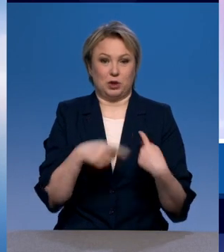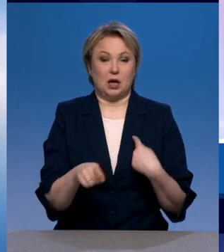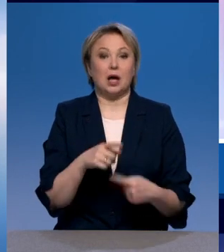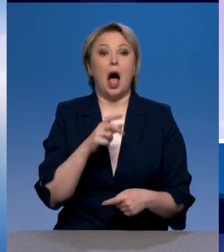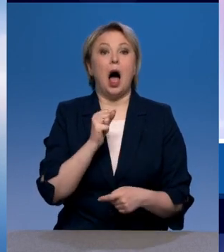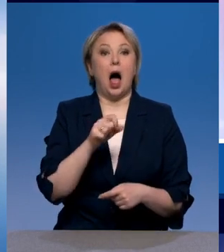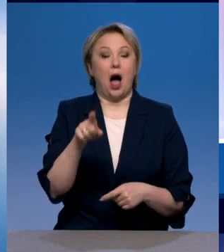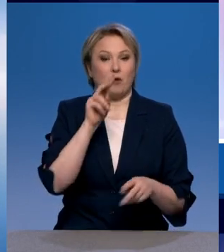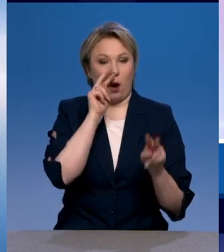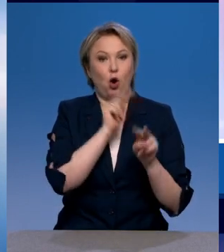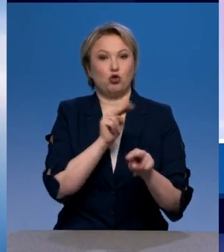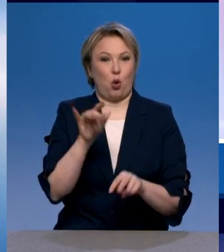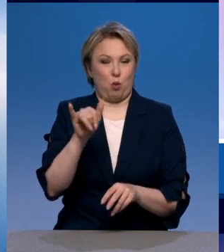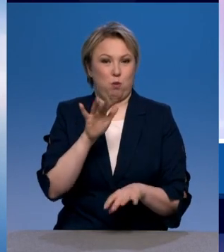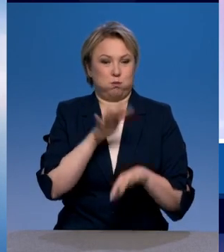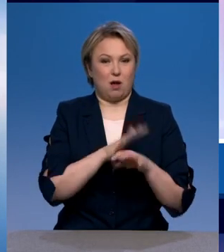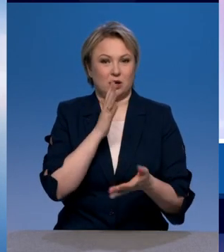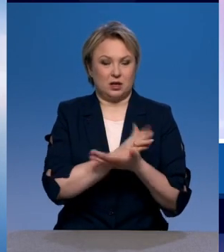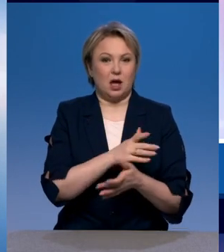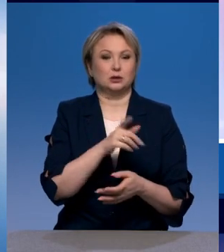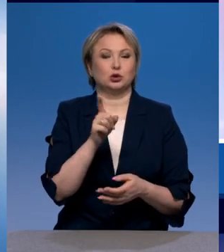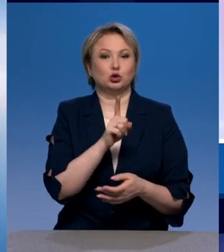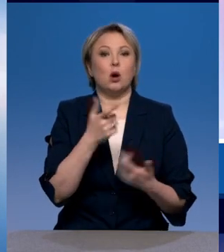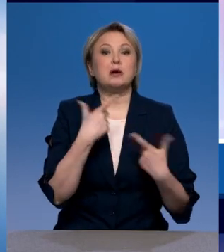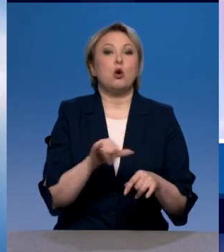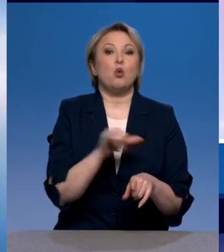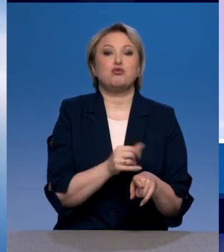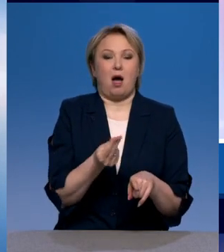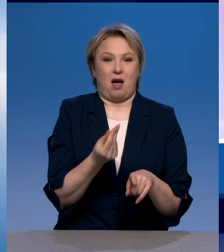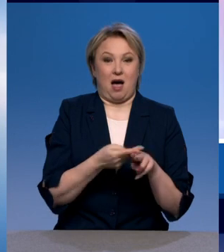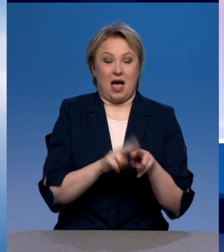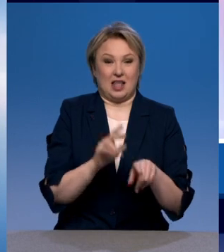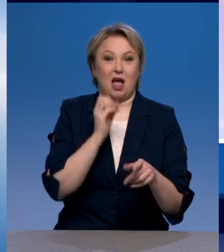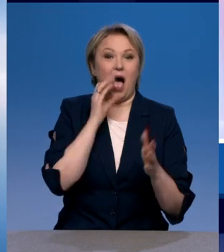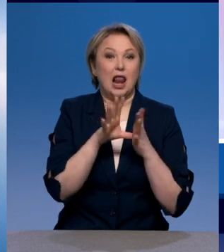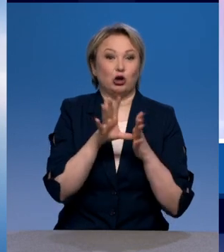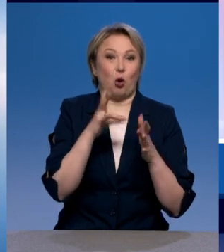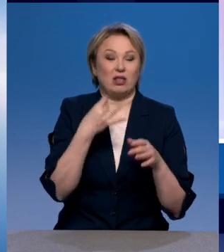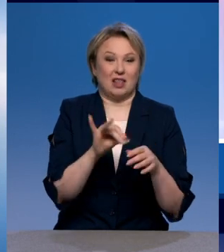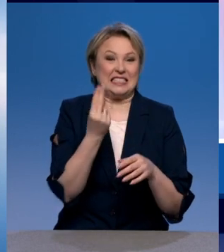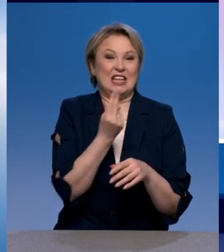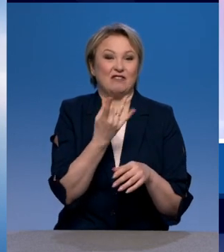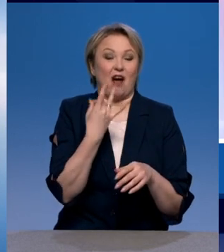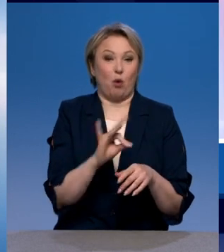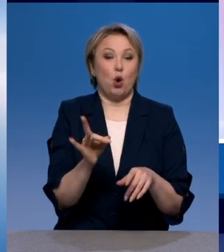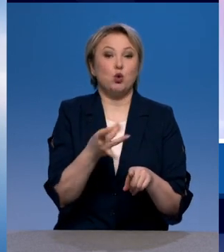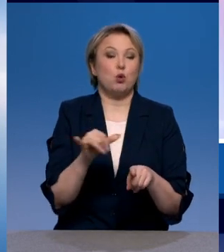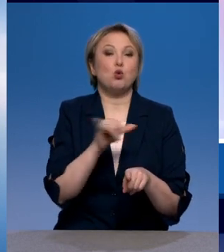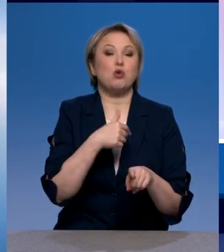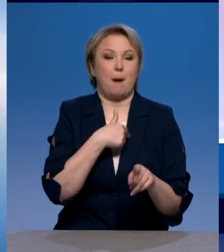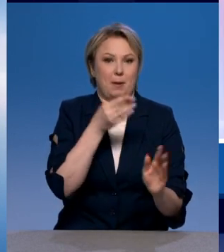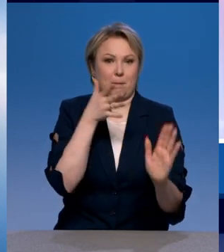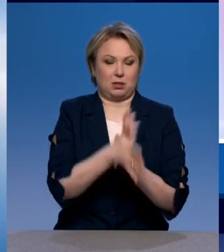куда используем. Говорят, что да. Здорово, точно убедится государство, что какие-то бюджетные деньги пошли на нужные цели,